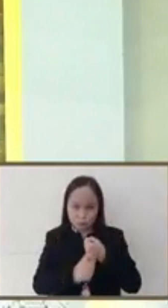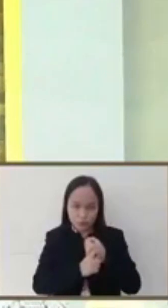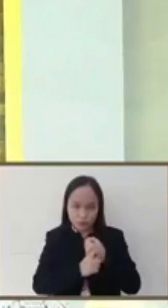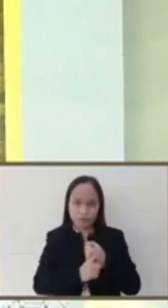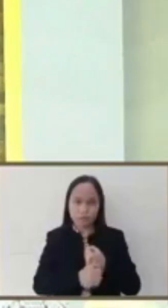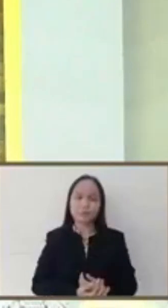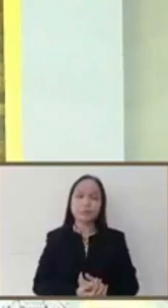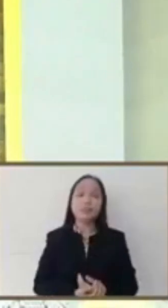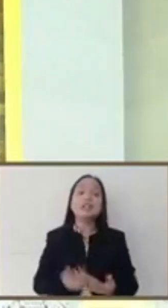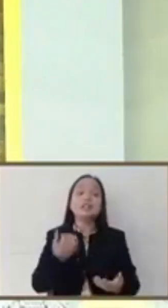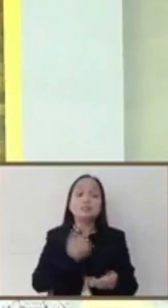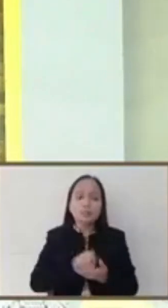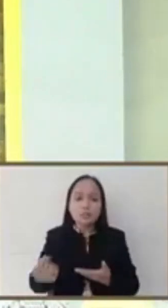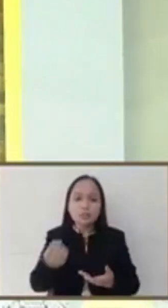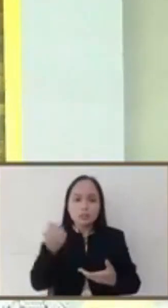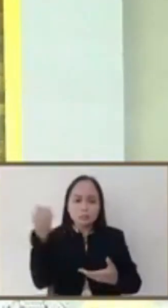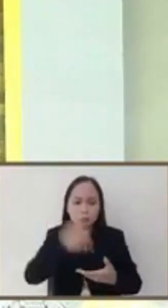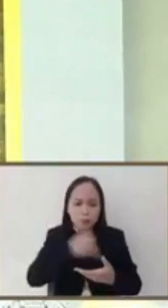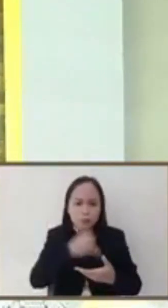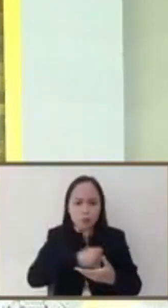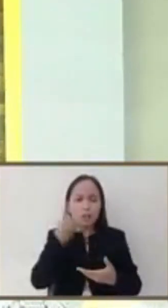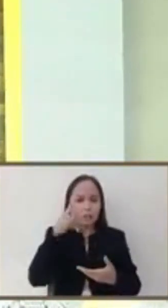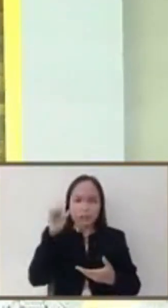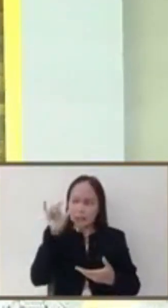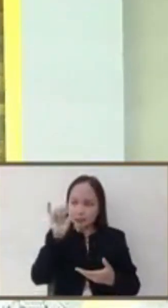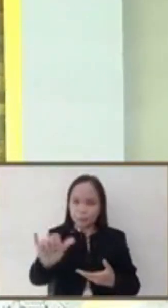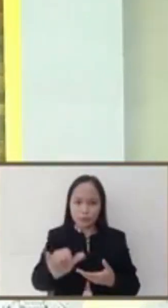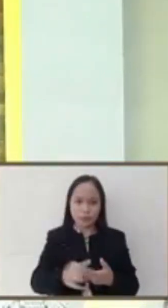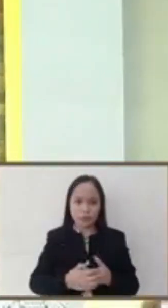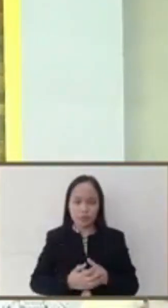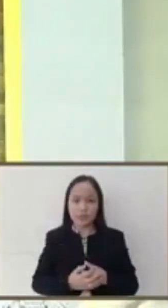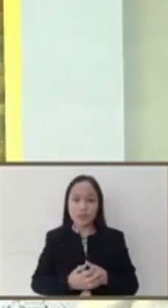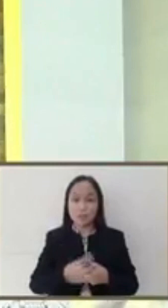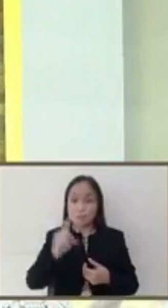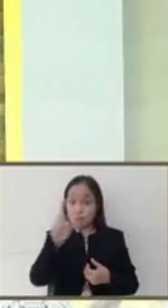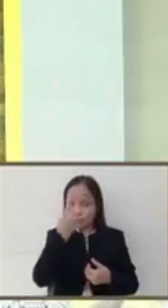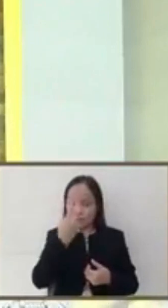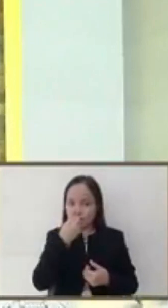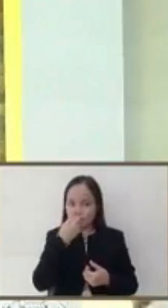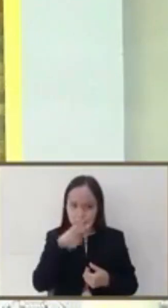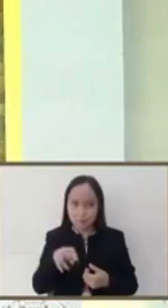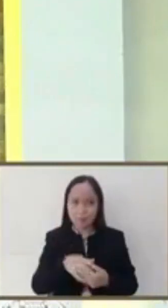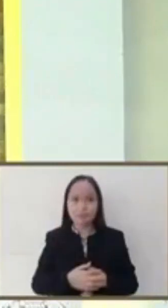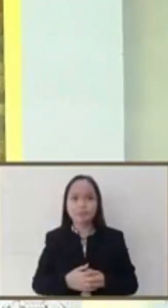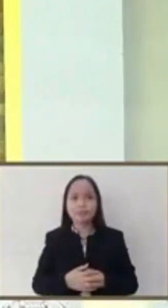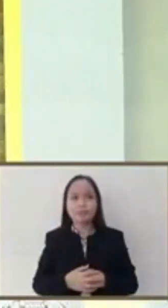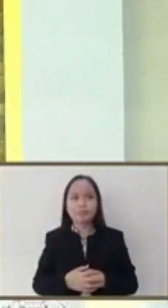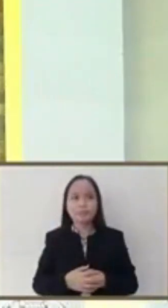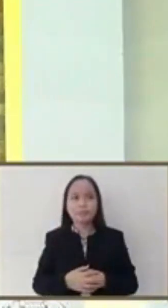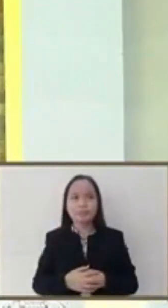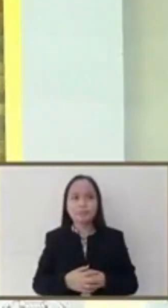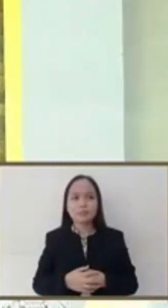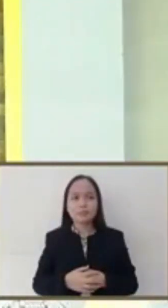Invest in eternity. Invest in eternity. So, first, isipin po natin ang ating pamilya. Let me ask you a